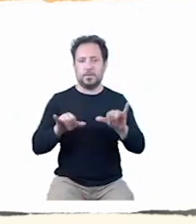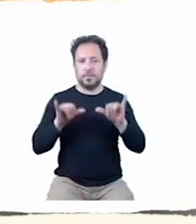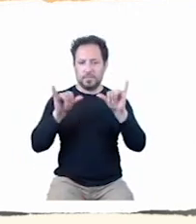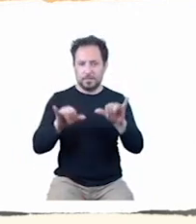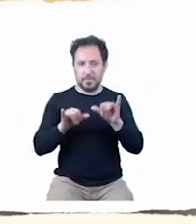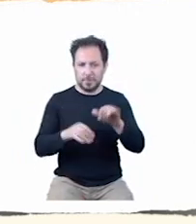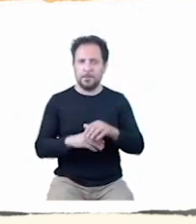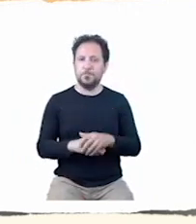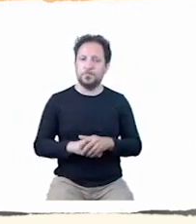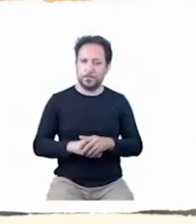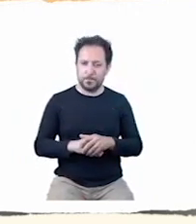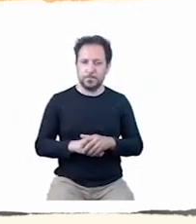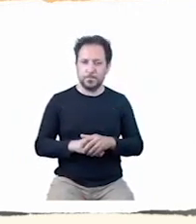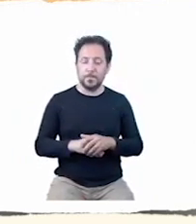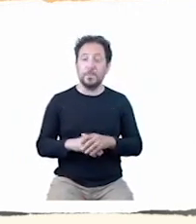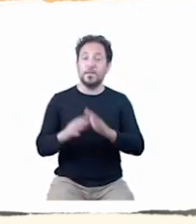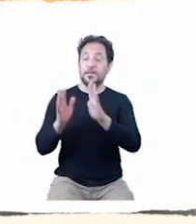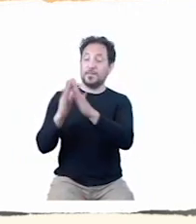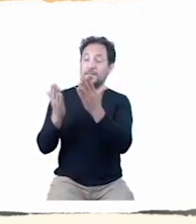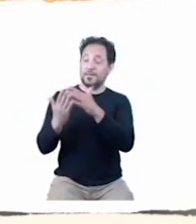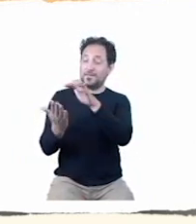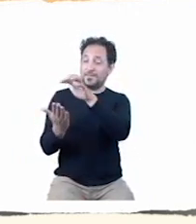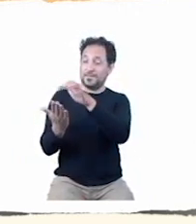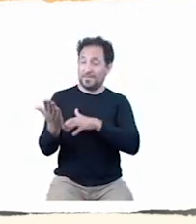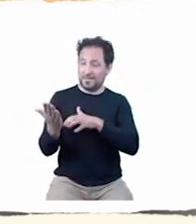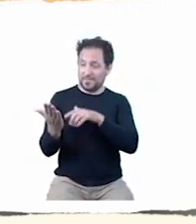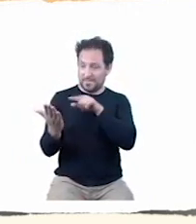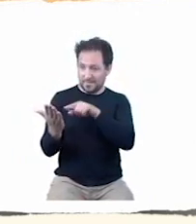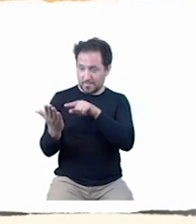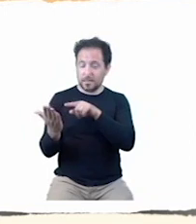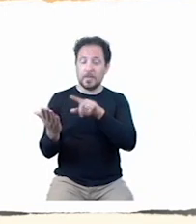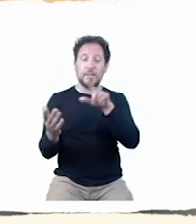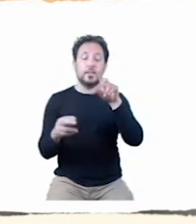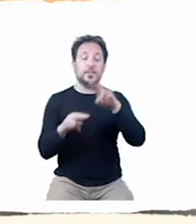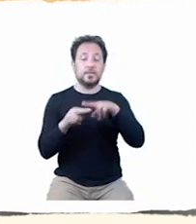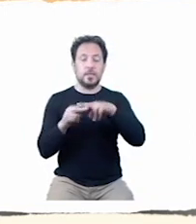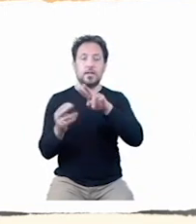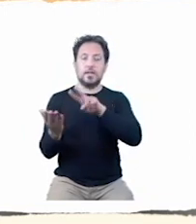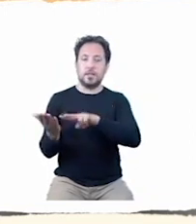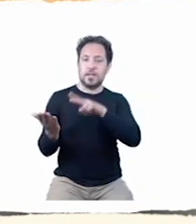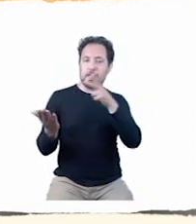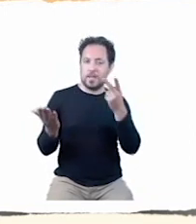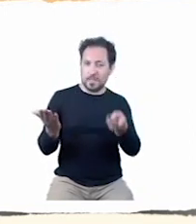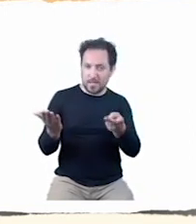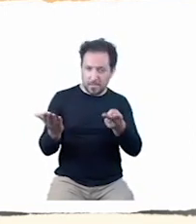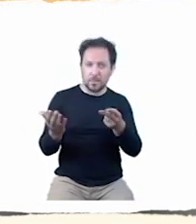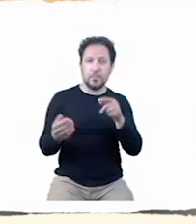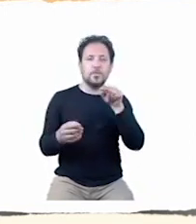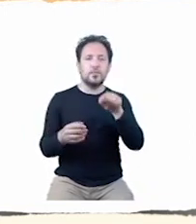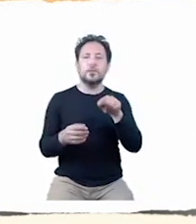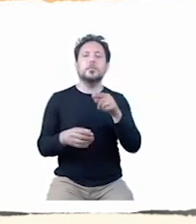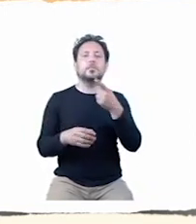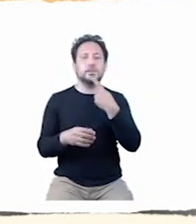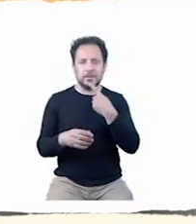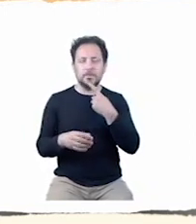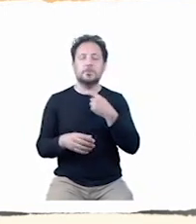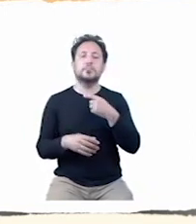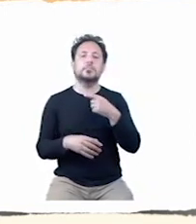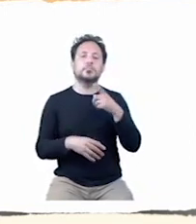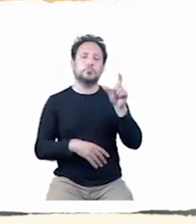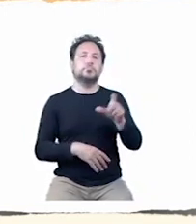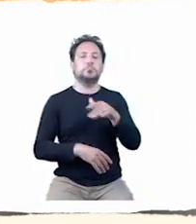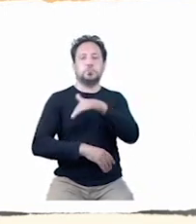Noemi ha inoltre prestato la sua voce. Le edizioni ebook e video sono state